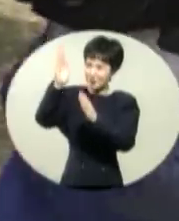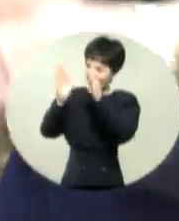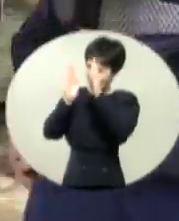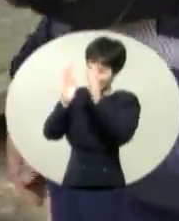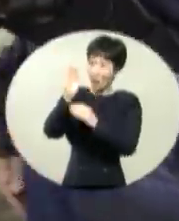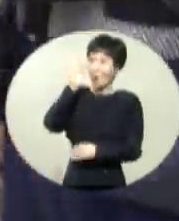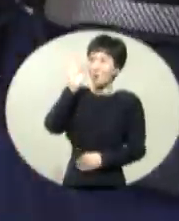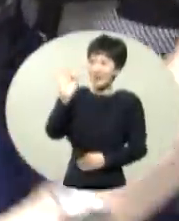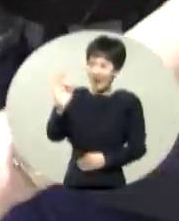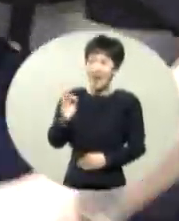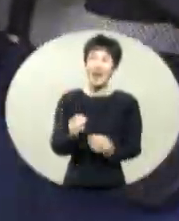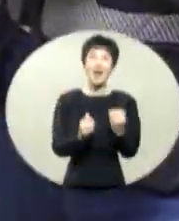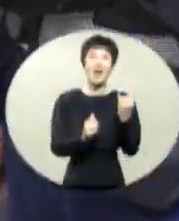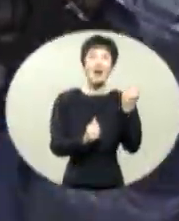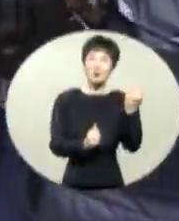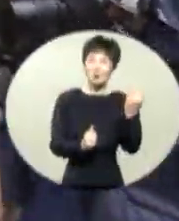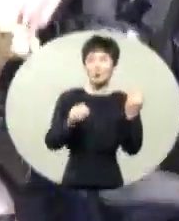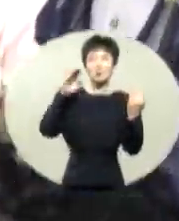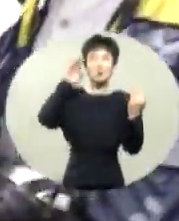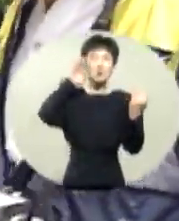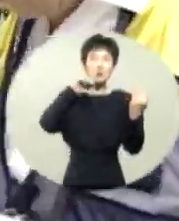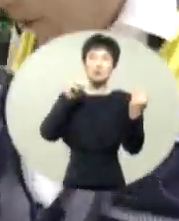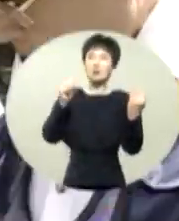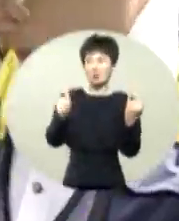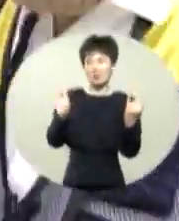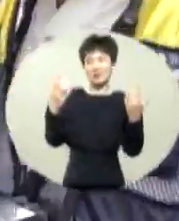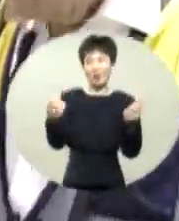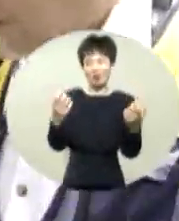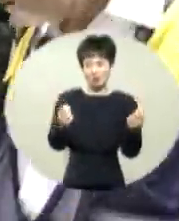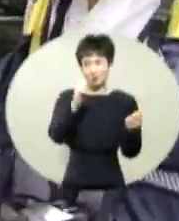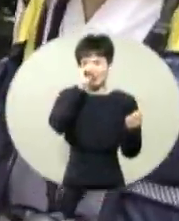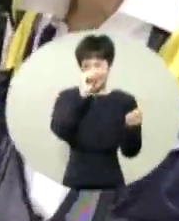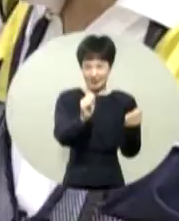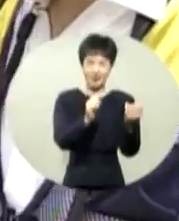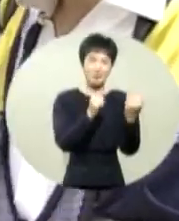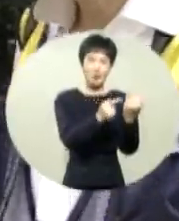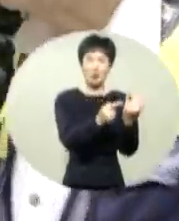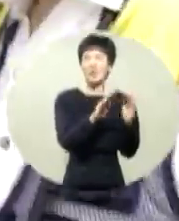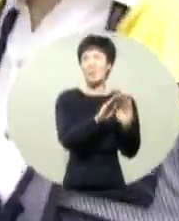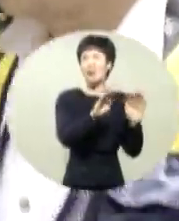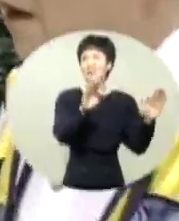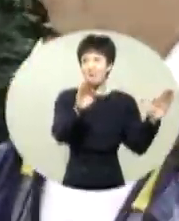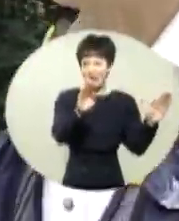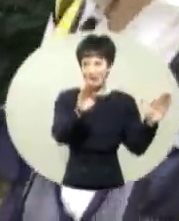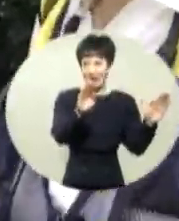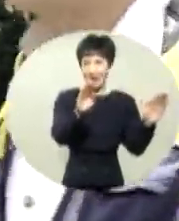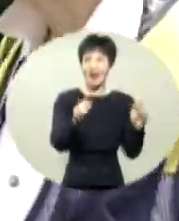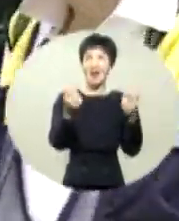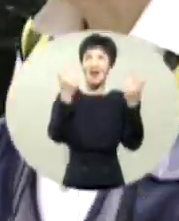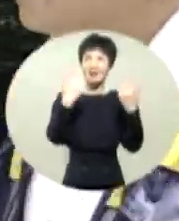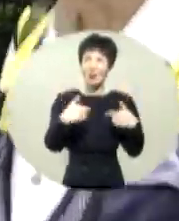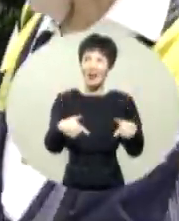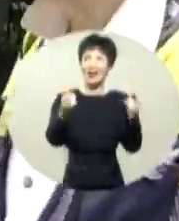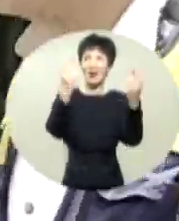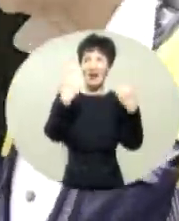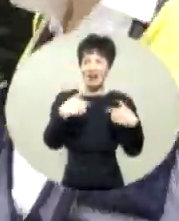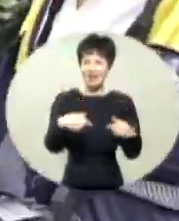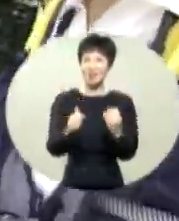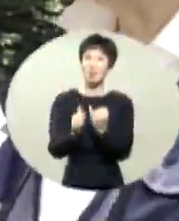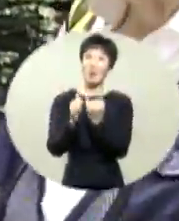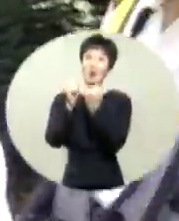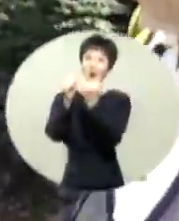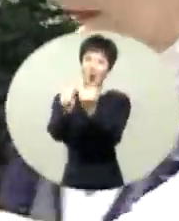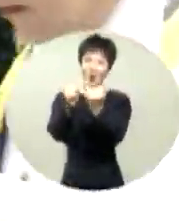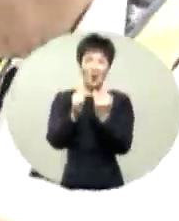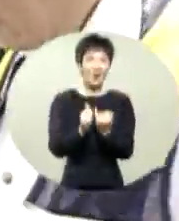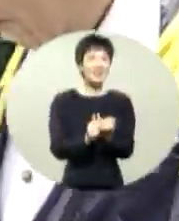を見て、夫婦で共通の趣味を持てたらと始めました。それからは夫婦で写真の撮影旅行に行ったり、い